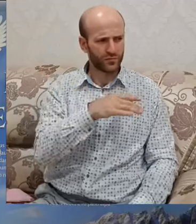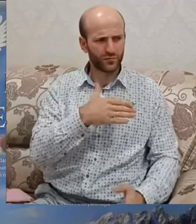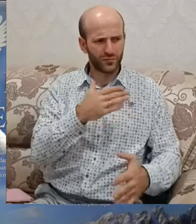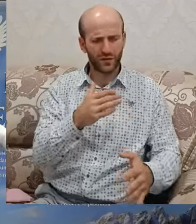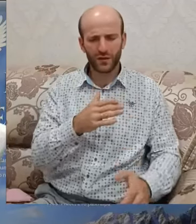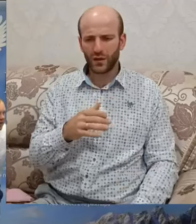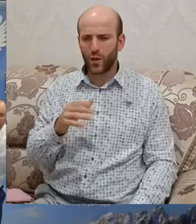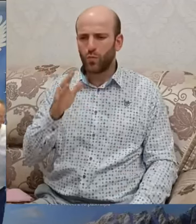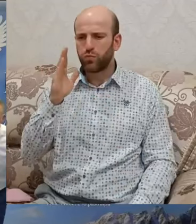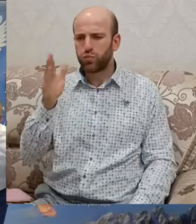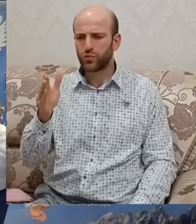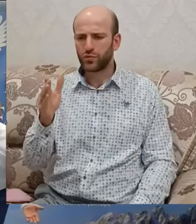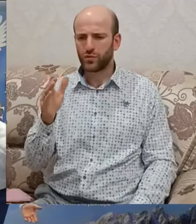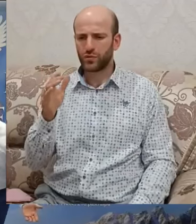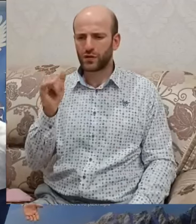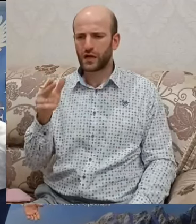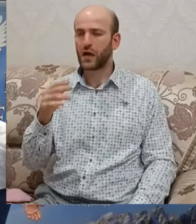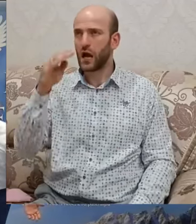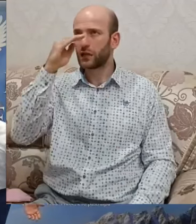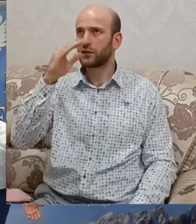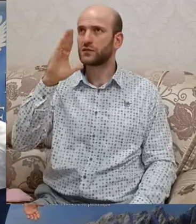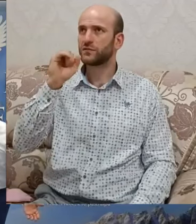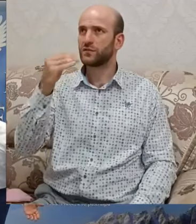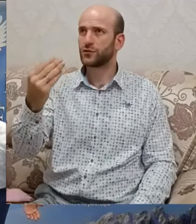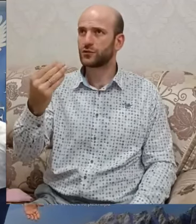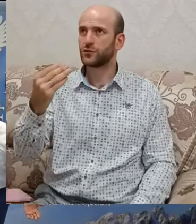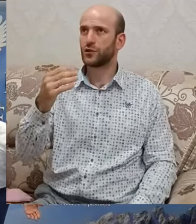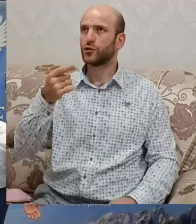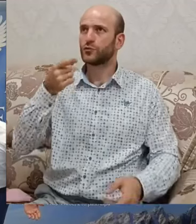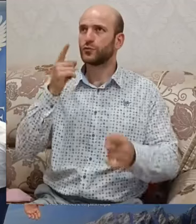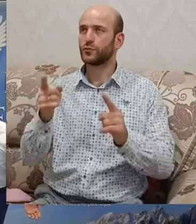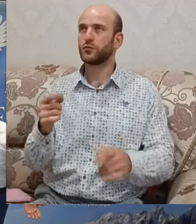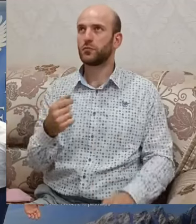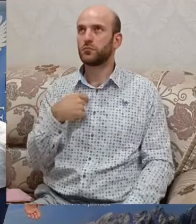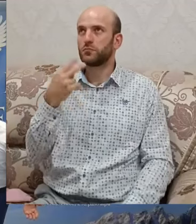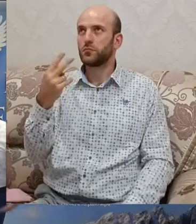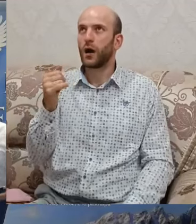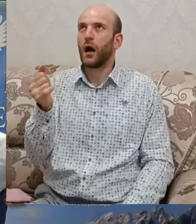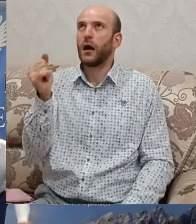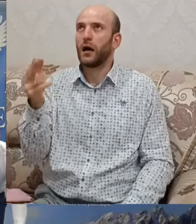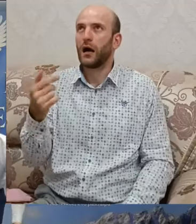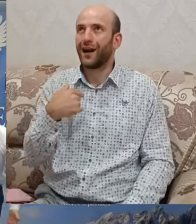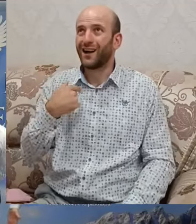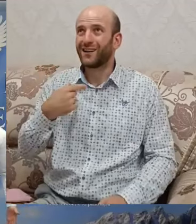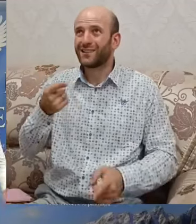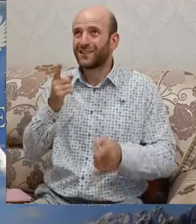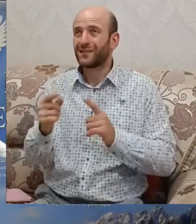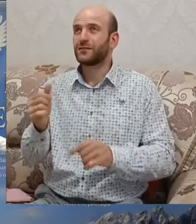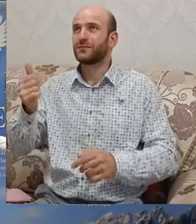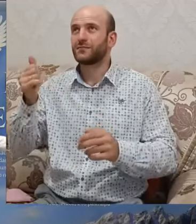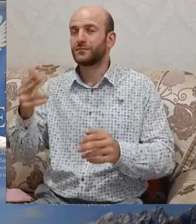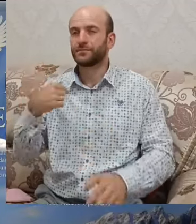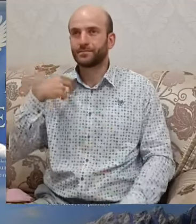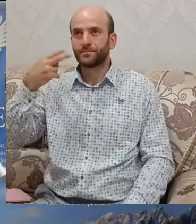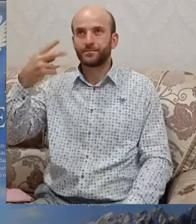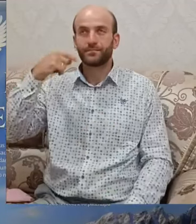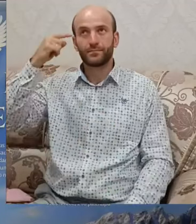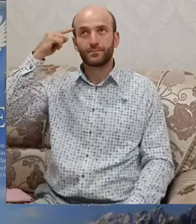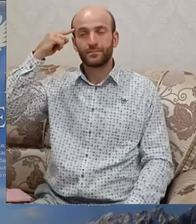Ir mes nei vienas negalim paaiškinti, kaip tai padaryti. И мы ни один не можем объяснить, как это сделать. Mes stengiamės būti tobuli, bet mums